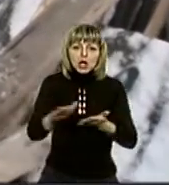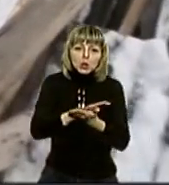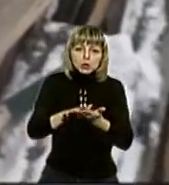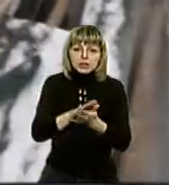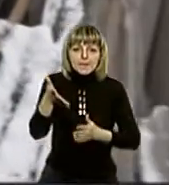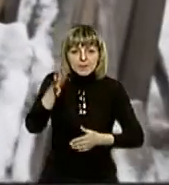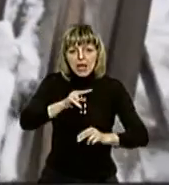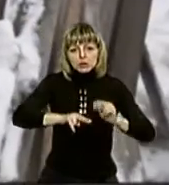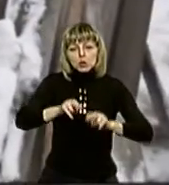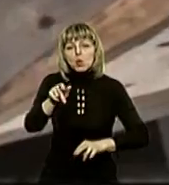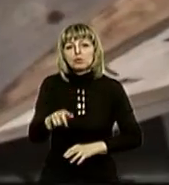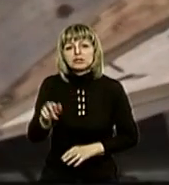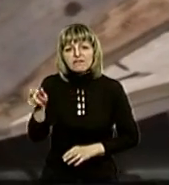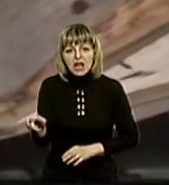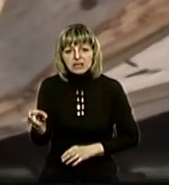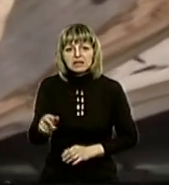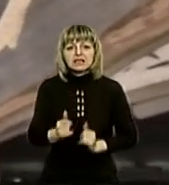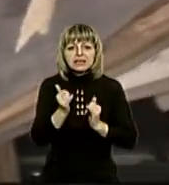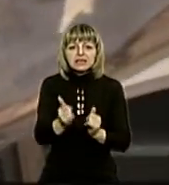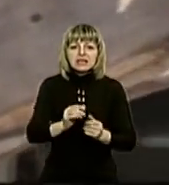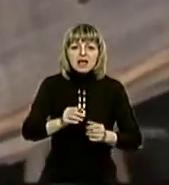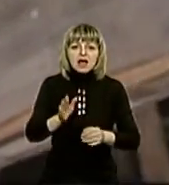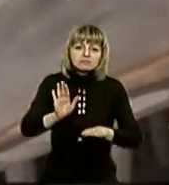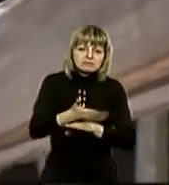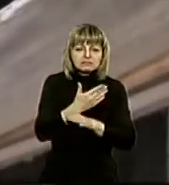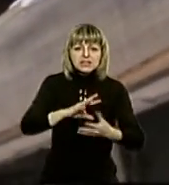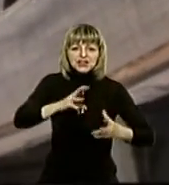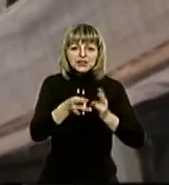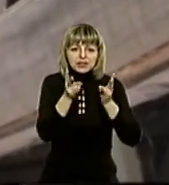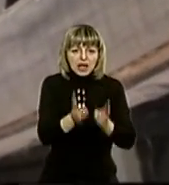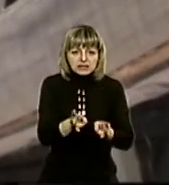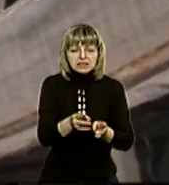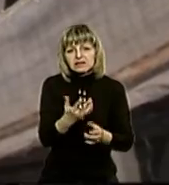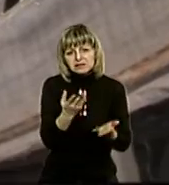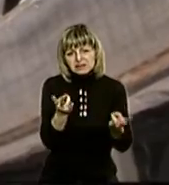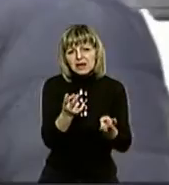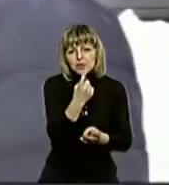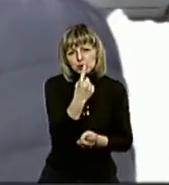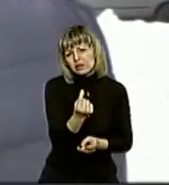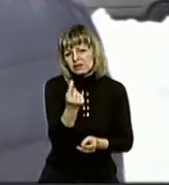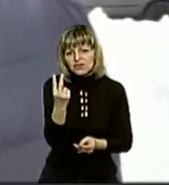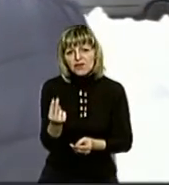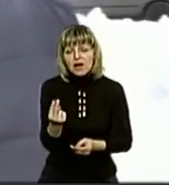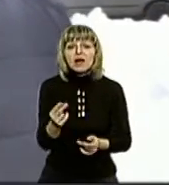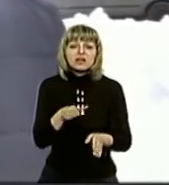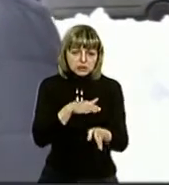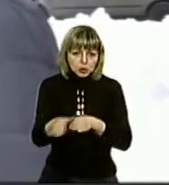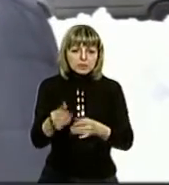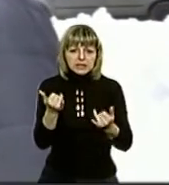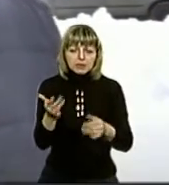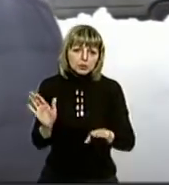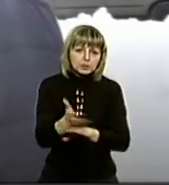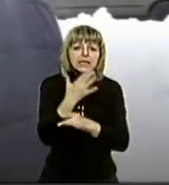розчищали п'ятеро будівельників. Для ліквідації наслідків потрібно день-два це зробимо. Зараз нам треба скинути